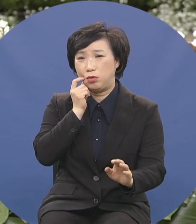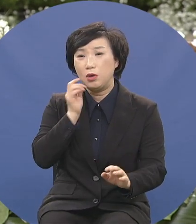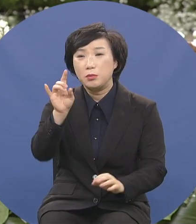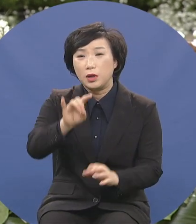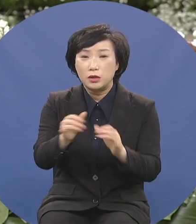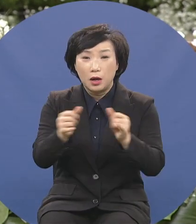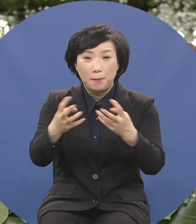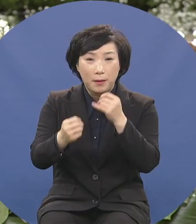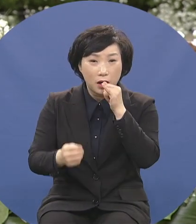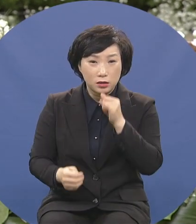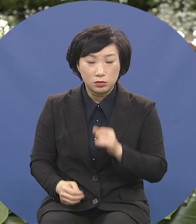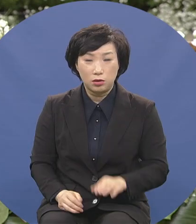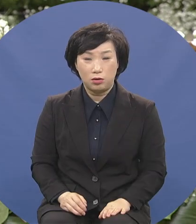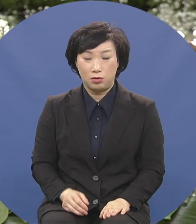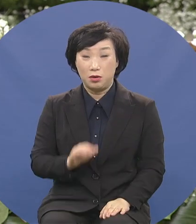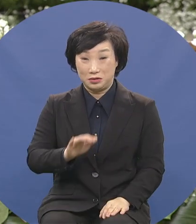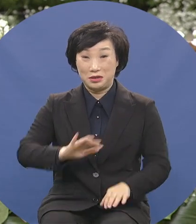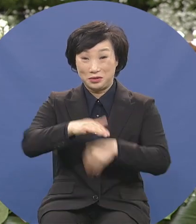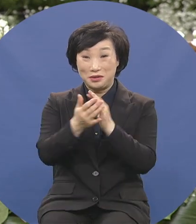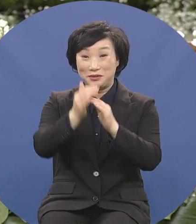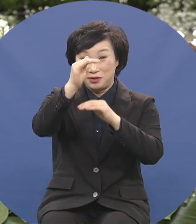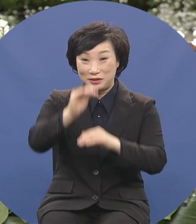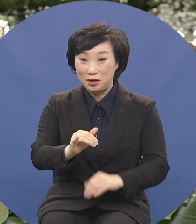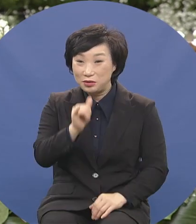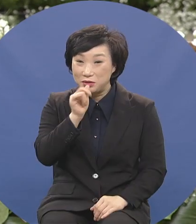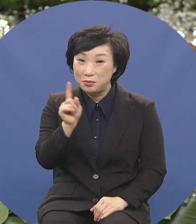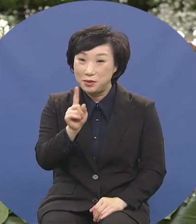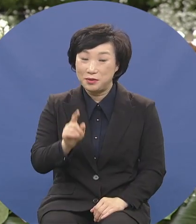예, 본문에 이렇게 말했어요.